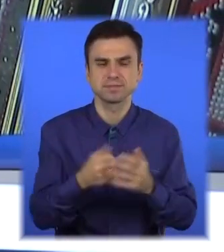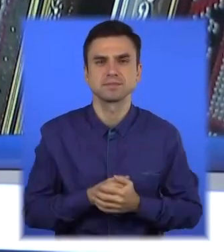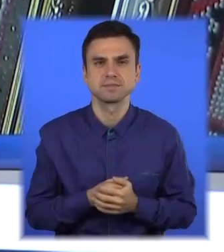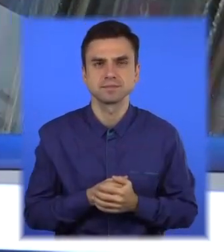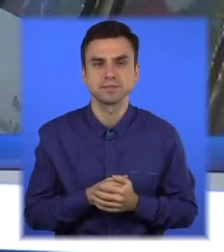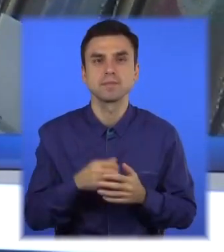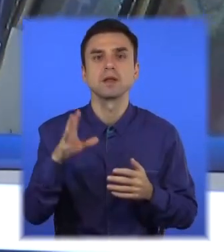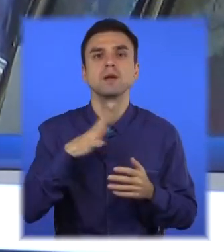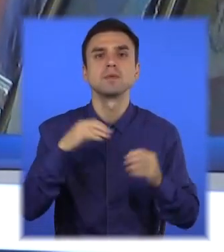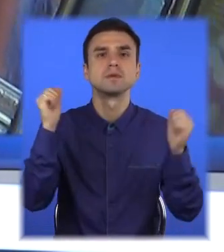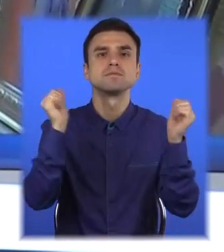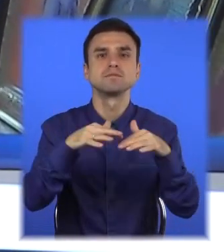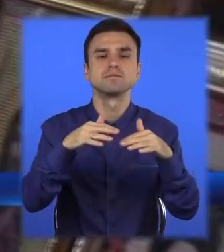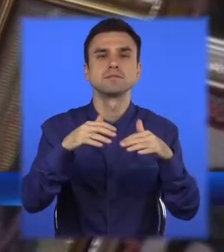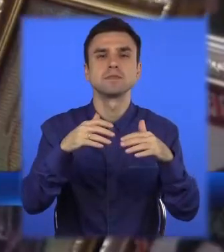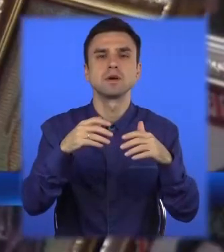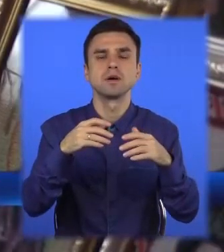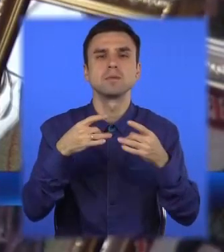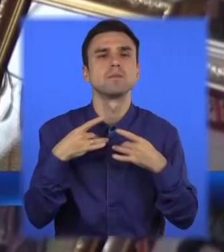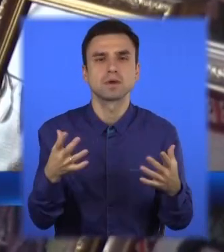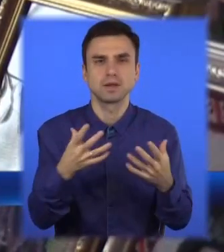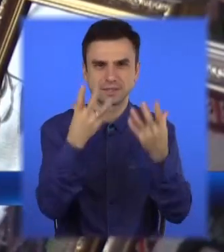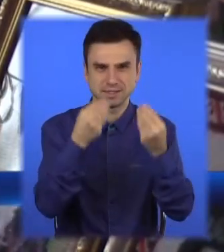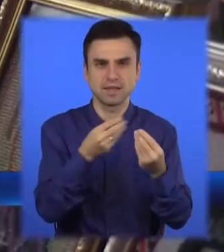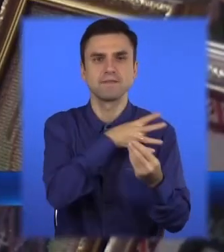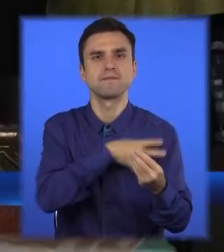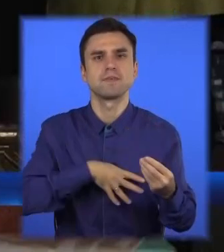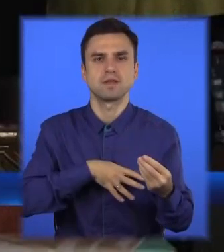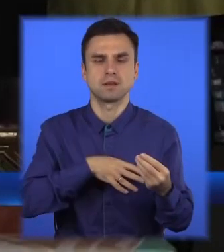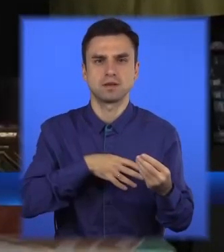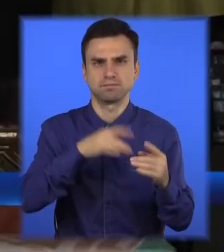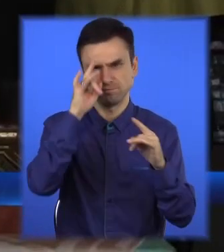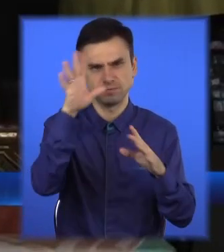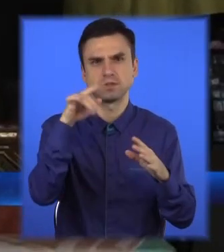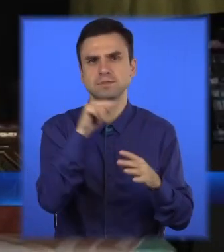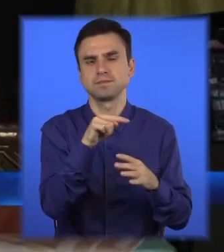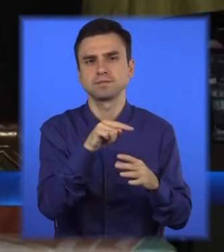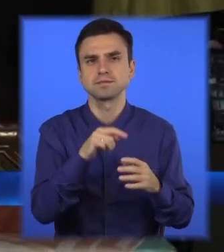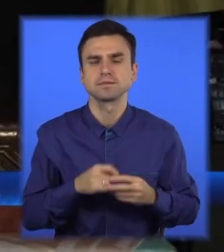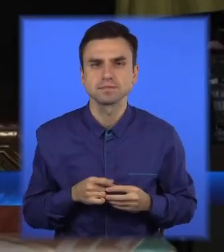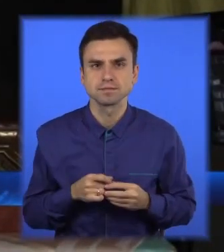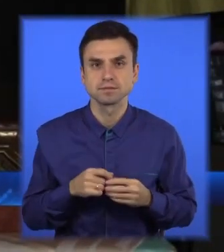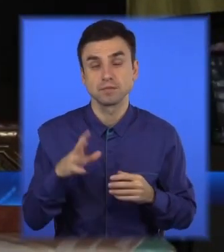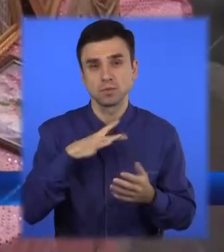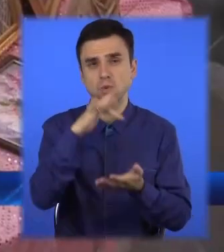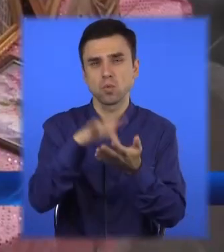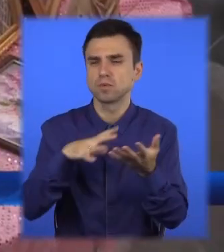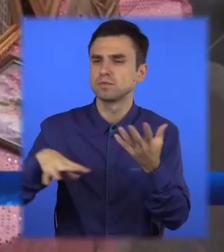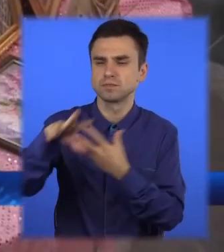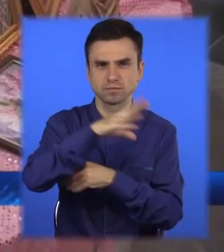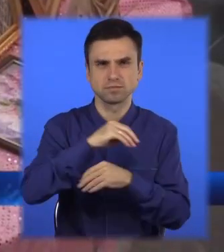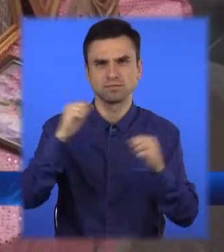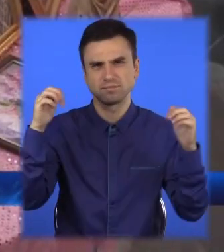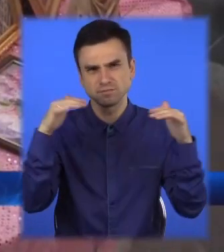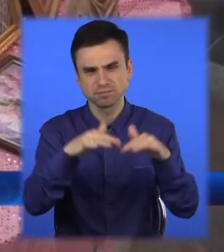слави. Всі гості зустрічала хендмейд-виставка кращих робіт народних умільців. Майстри Довгинцівського району старшого